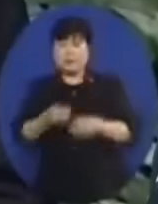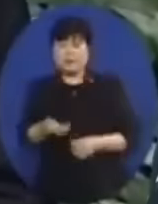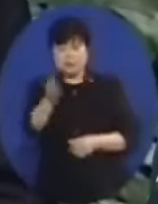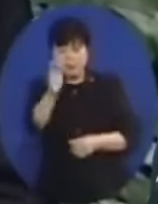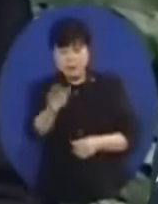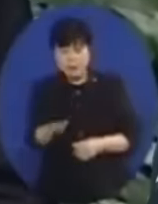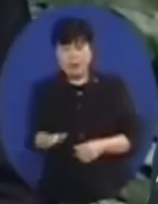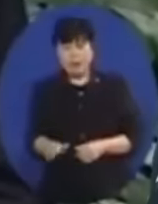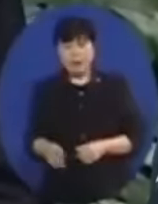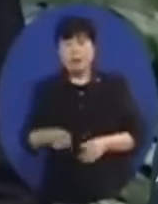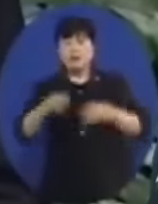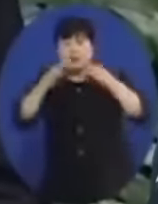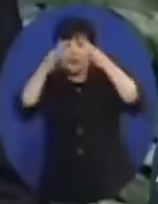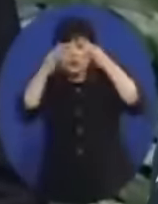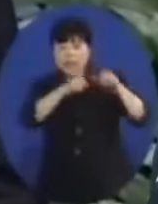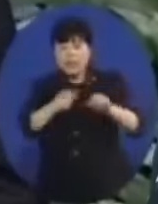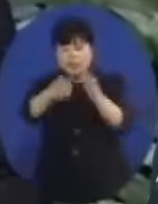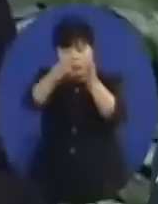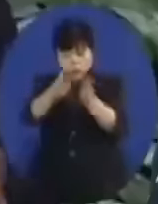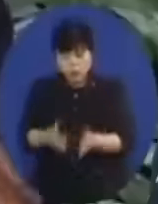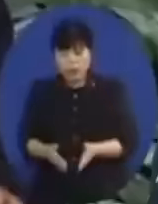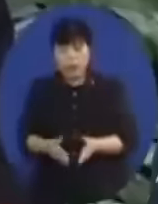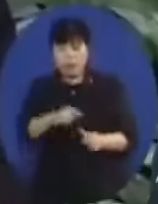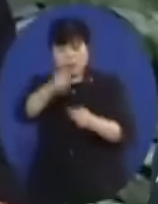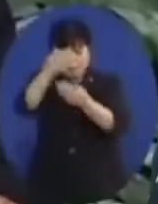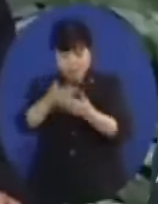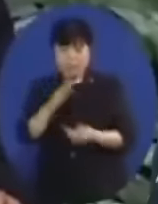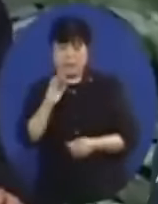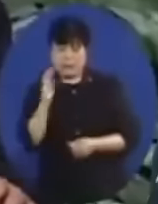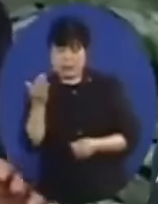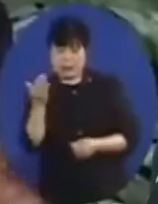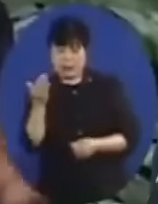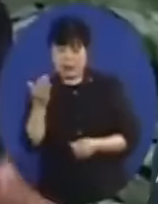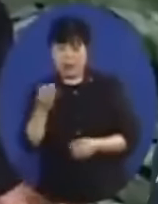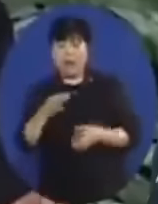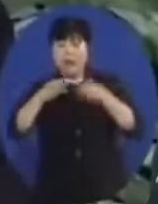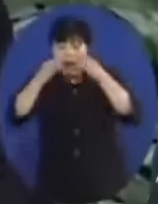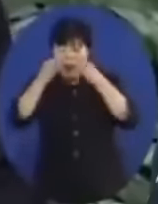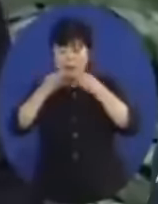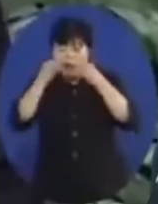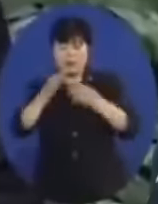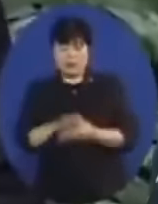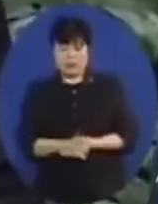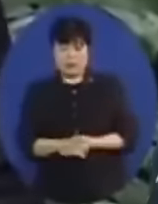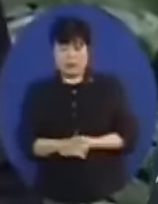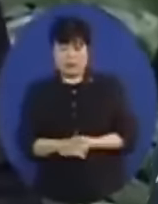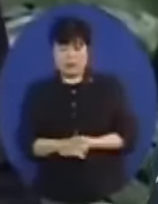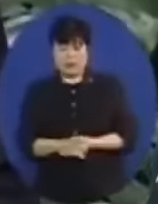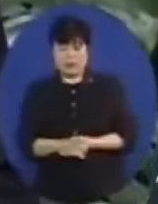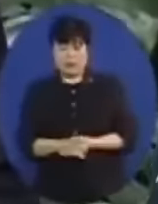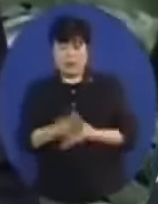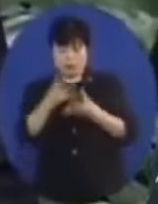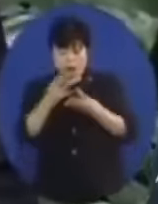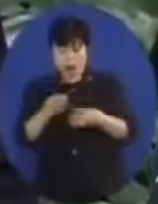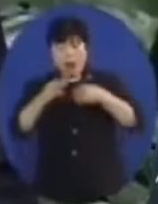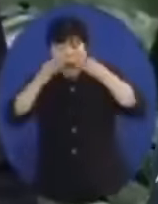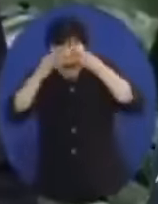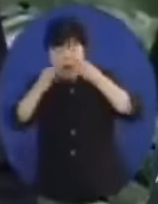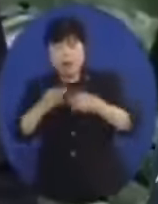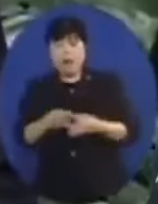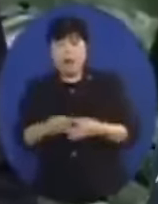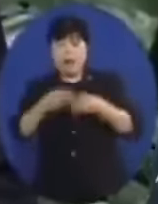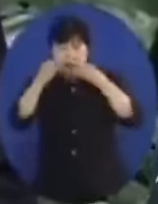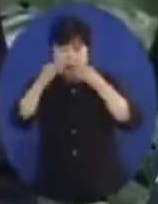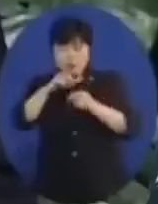않습니까? 노력과 행위를 통해서 구원을 받는다고 해서 노력과 행위를 하는데 얼마나 노력하고 얼마나 행위를